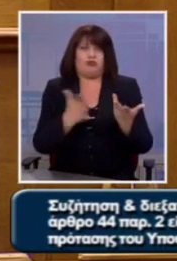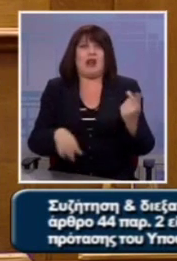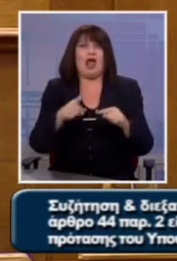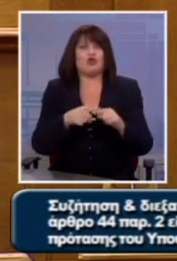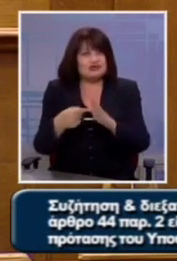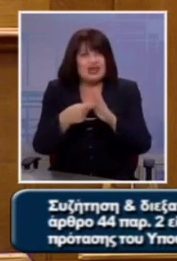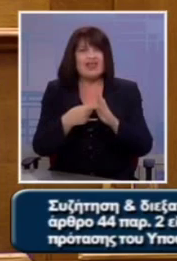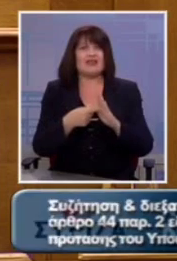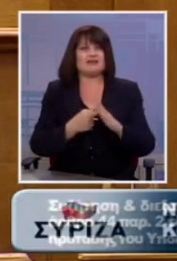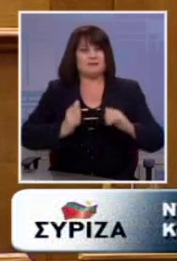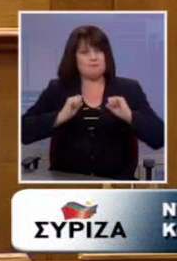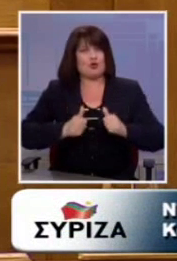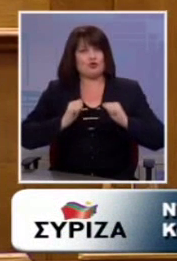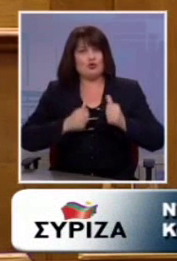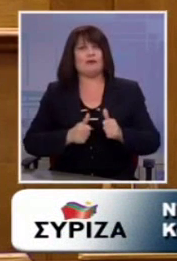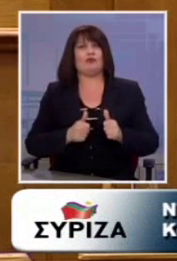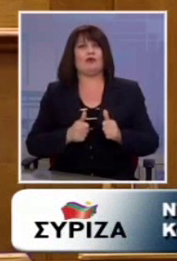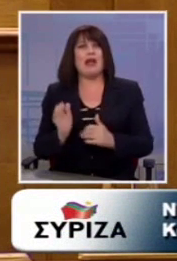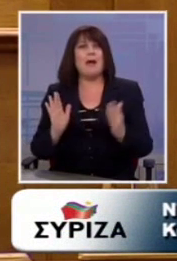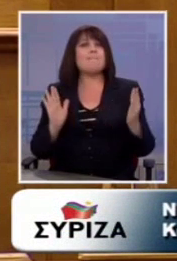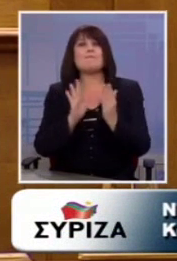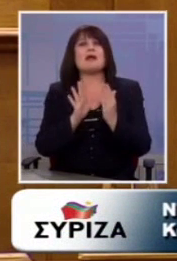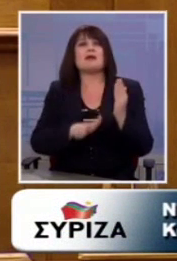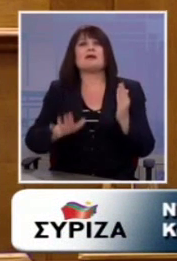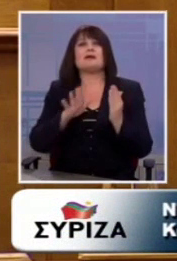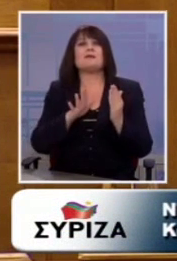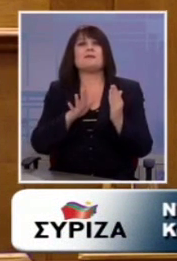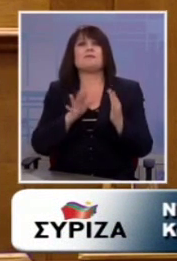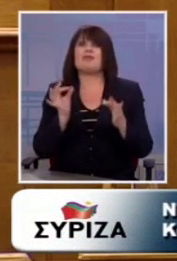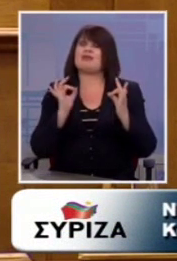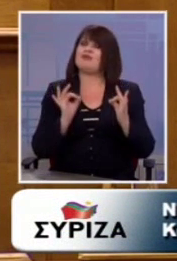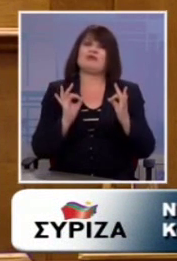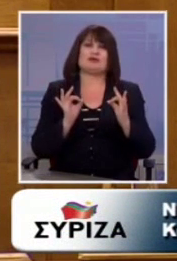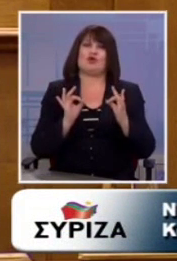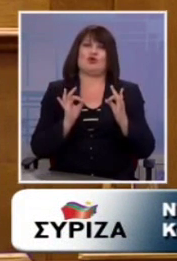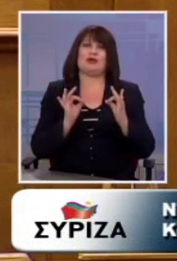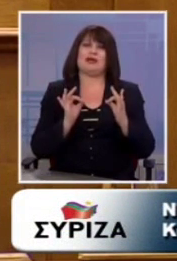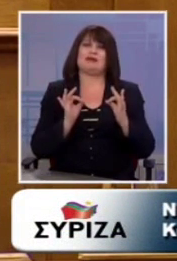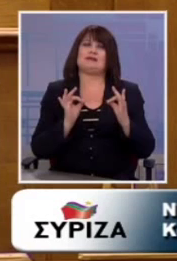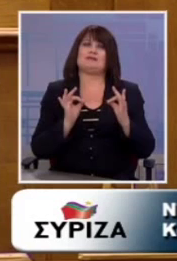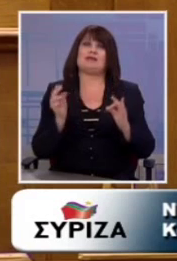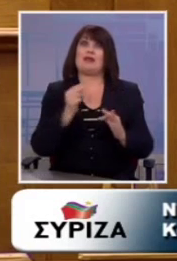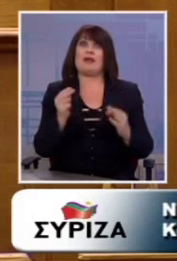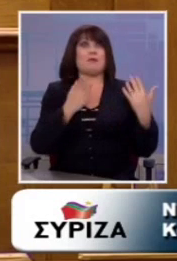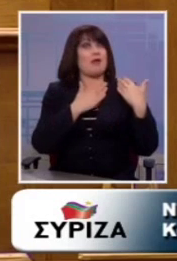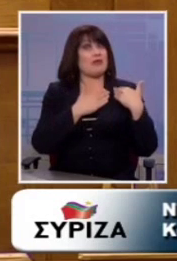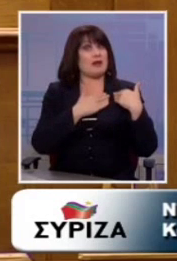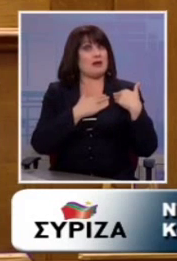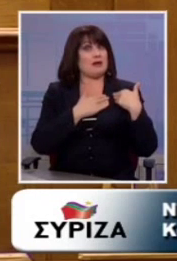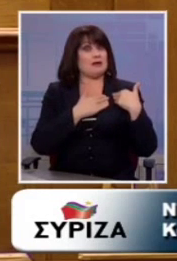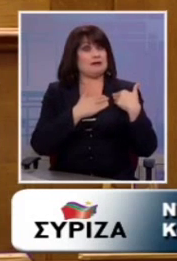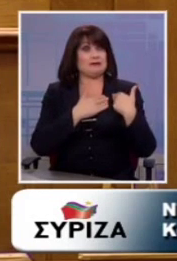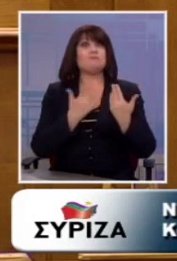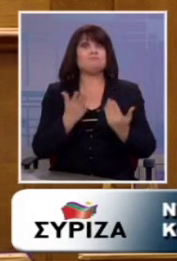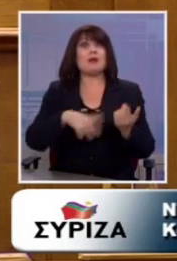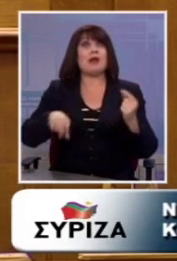ως μια πρωτοβουλία απέναντι σε συνθήκες που δεν είναι φυσιολογικές. Ένα ζήτημα ευθύνης, προκειμένου